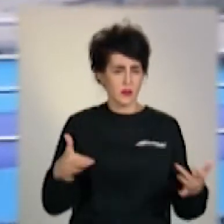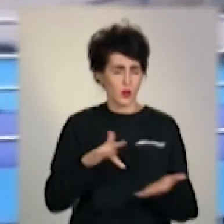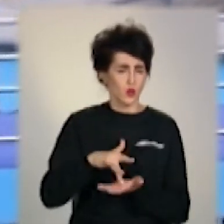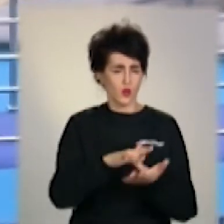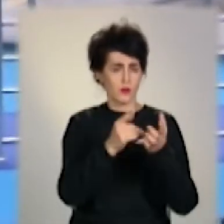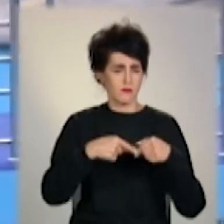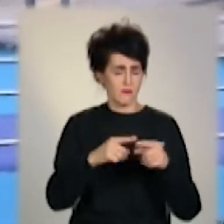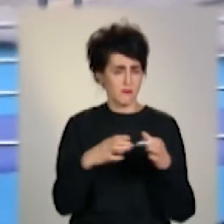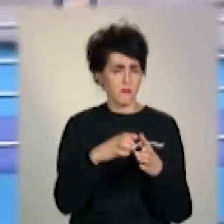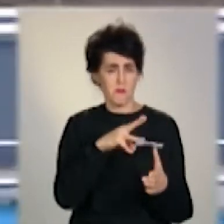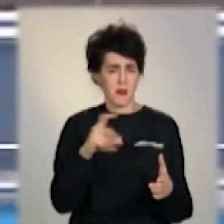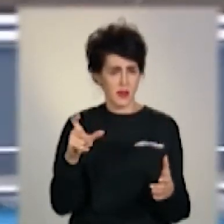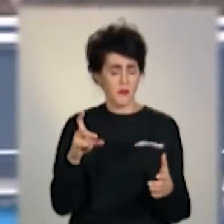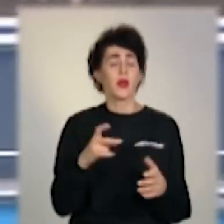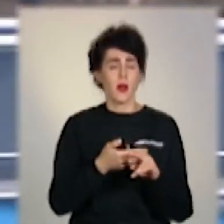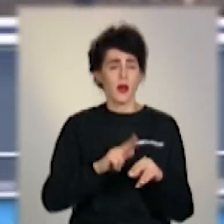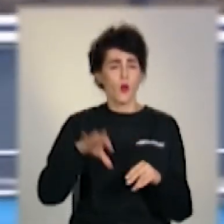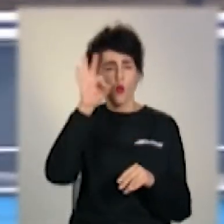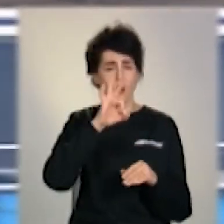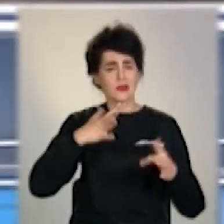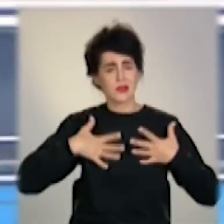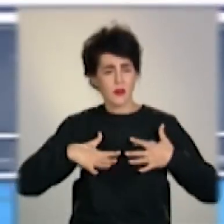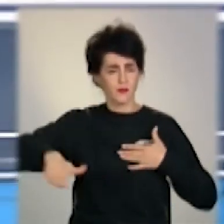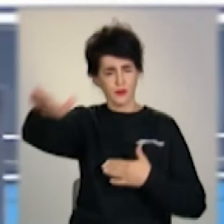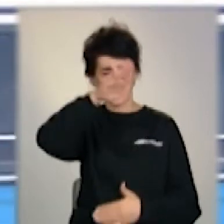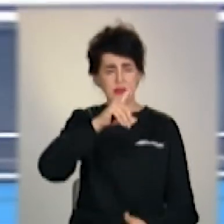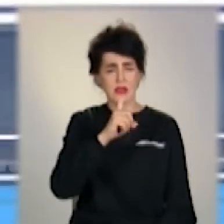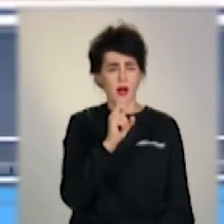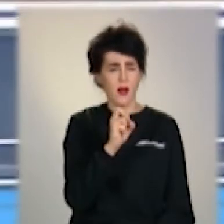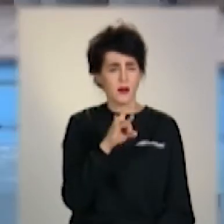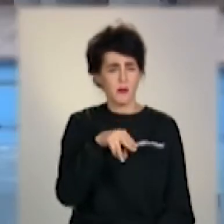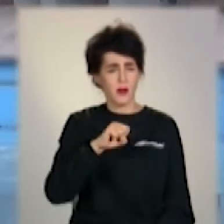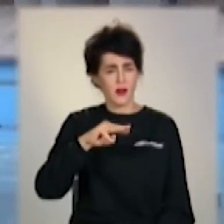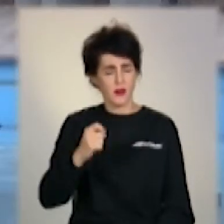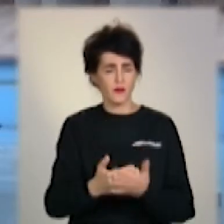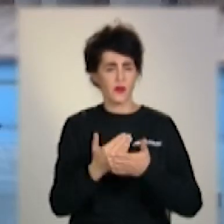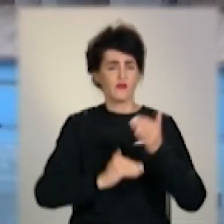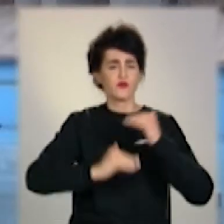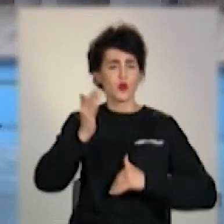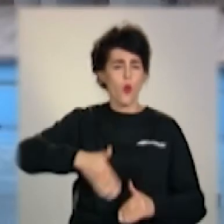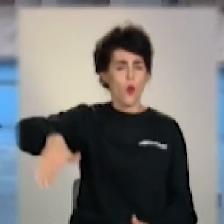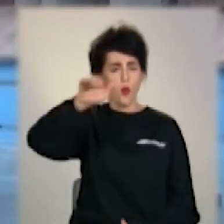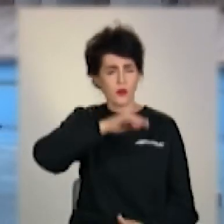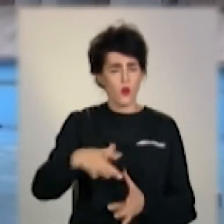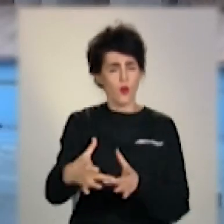Нині популярні екскурсійні тури по Закарпаттю з відвідуванням термальних джерел, високогірних озер і